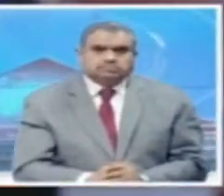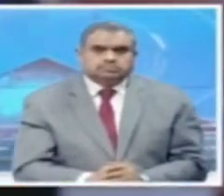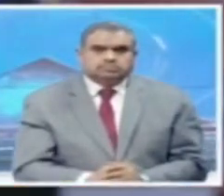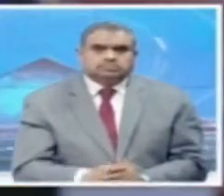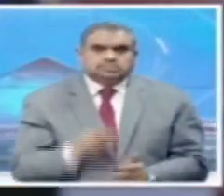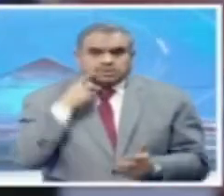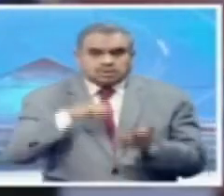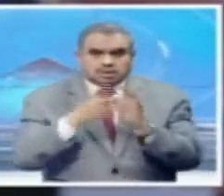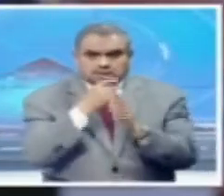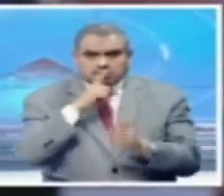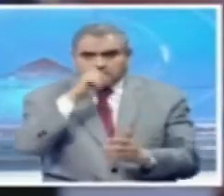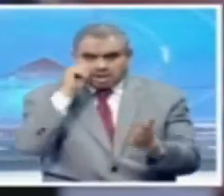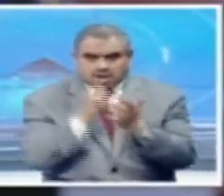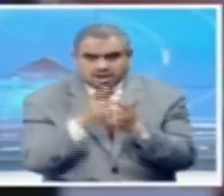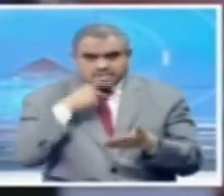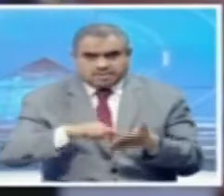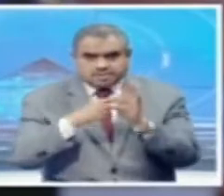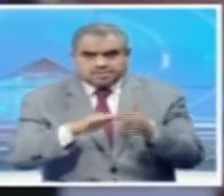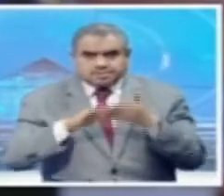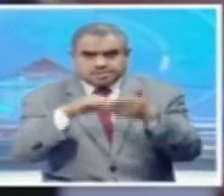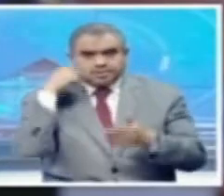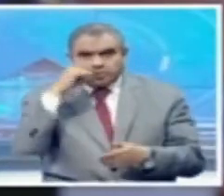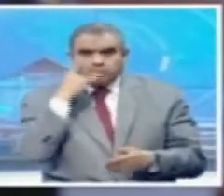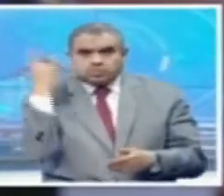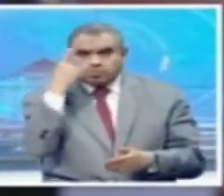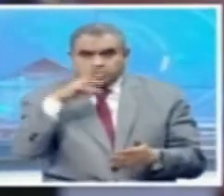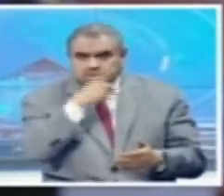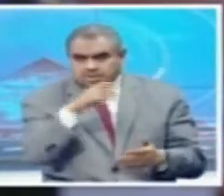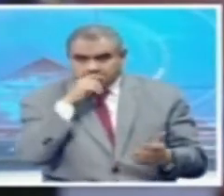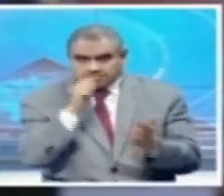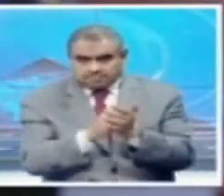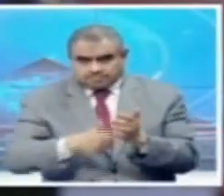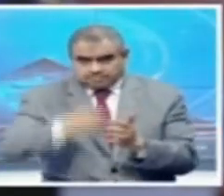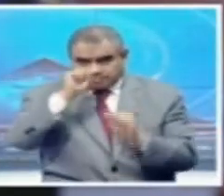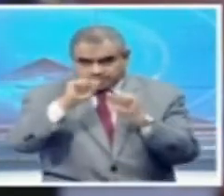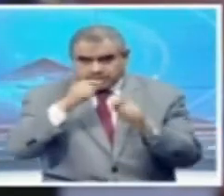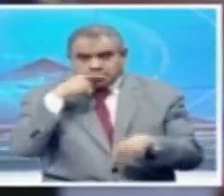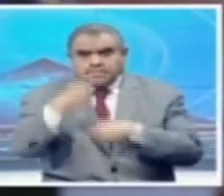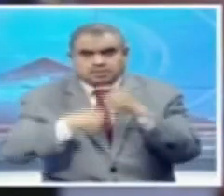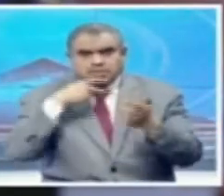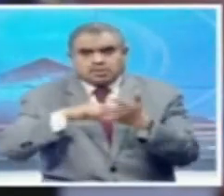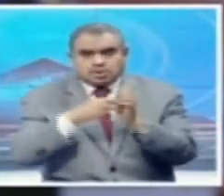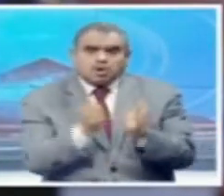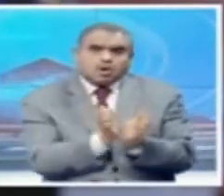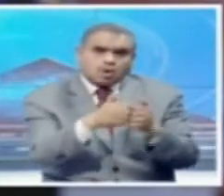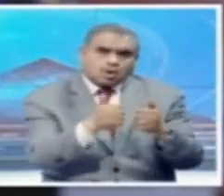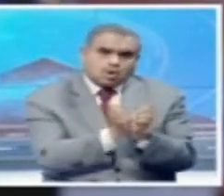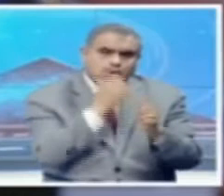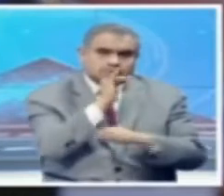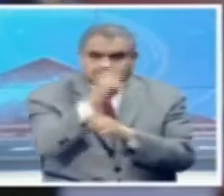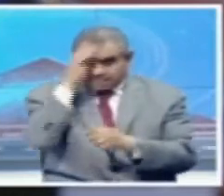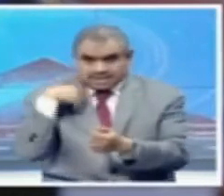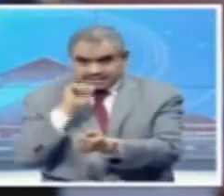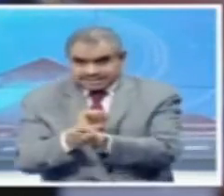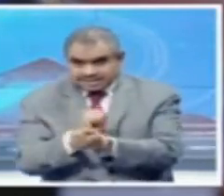لا تقتصر الرعاية التي تقدمها وزارة الداخلية على نزلاء السجون فقط، بل أنها تمتد أيضا إلى تقديم الرعاية لأسر